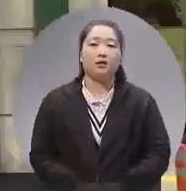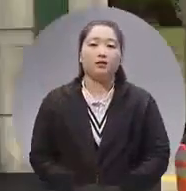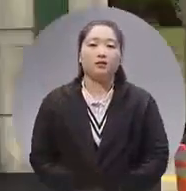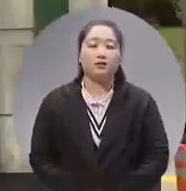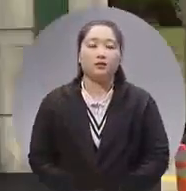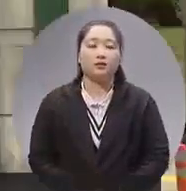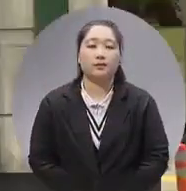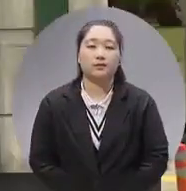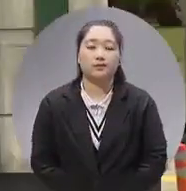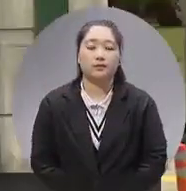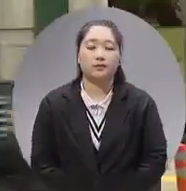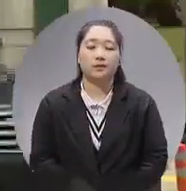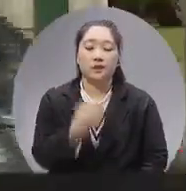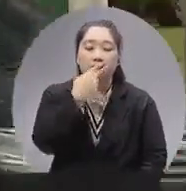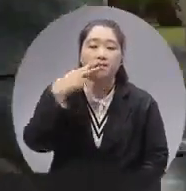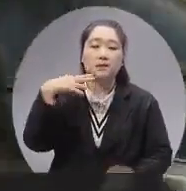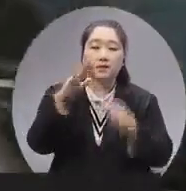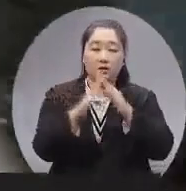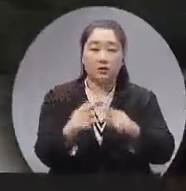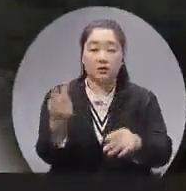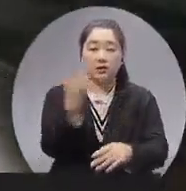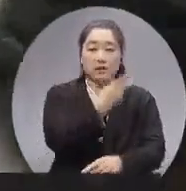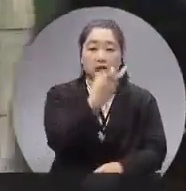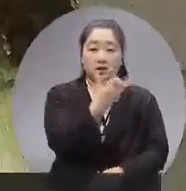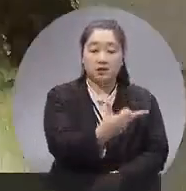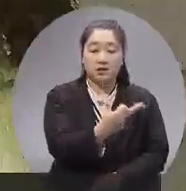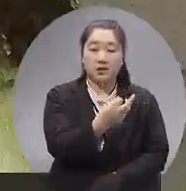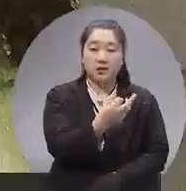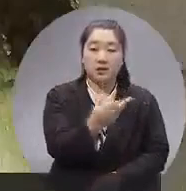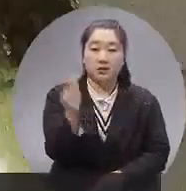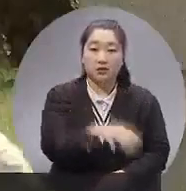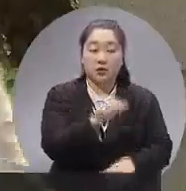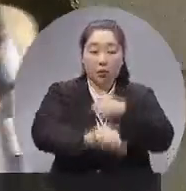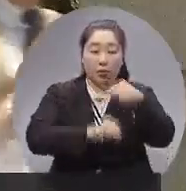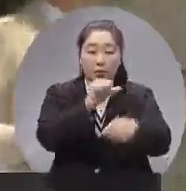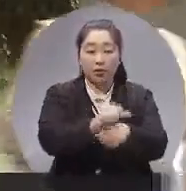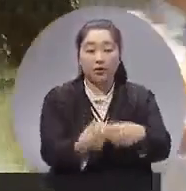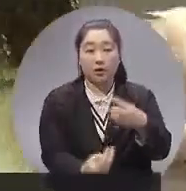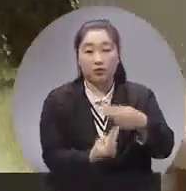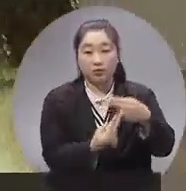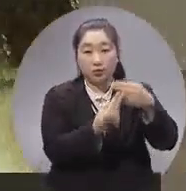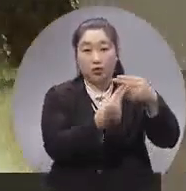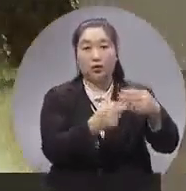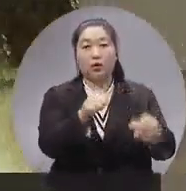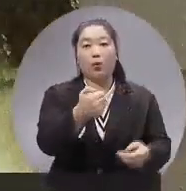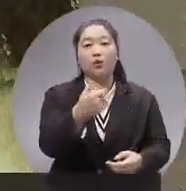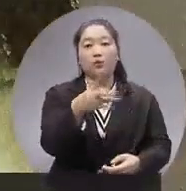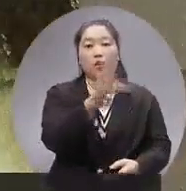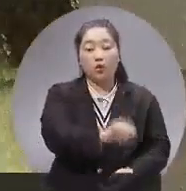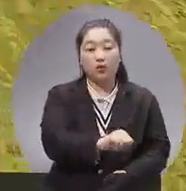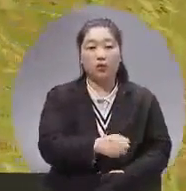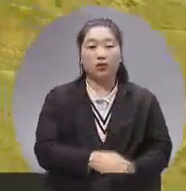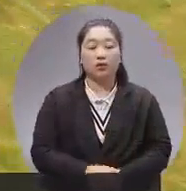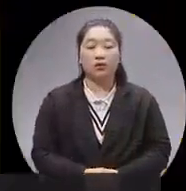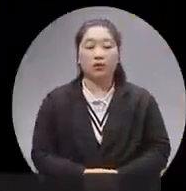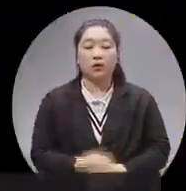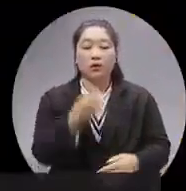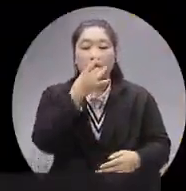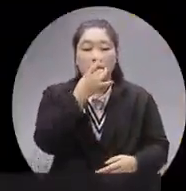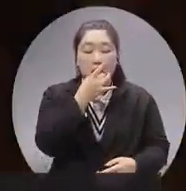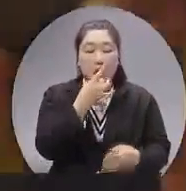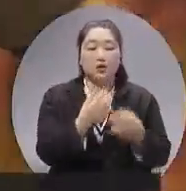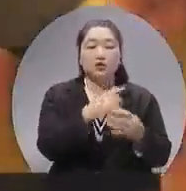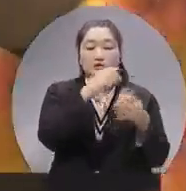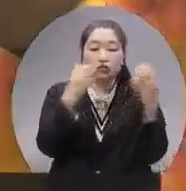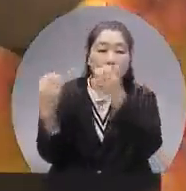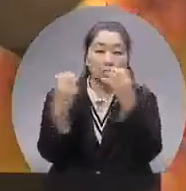시행하라. 음성군의 경우 지난 2013년부터 5년간 적립한 기금이 55억 원가량. 쌀과 수박,